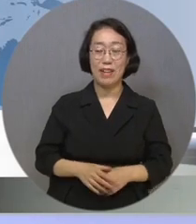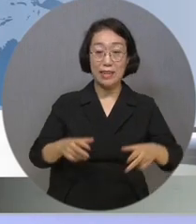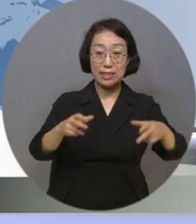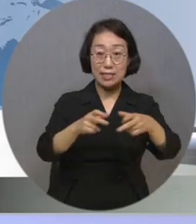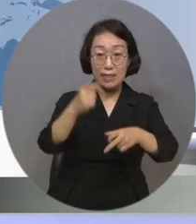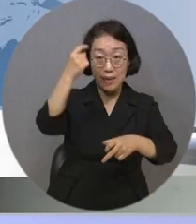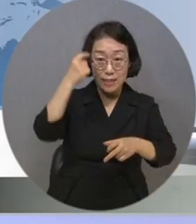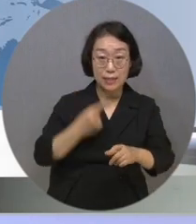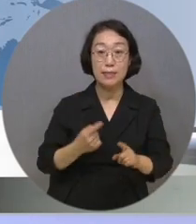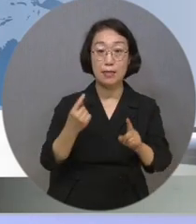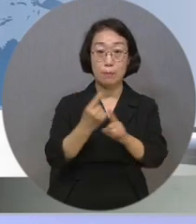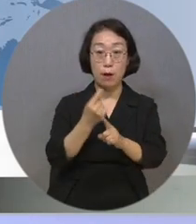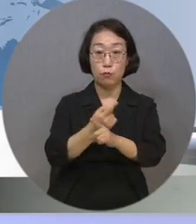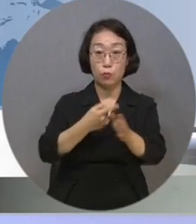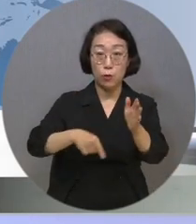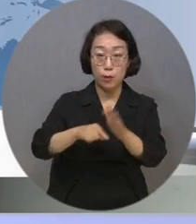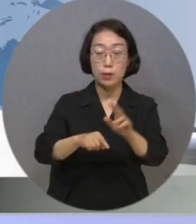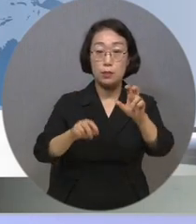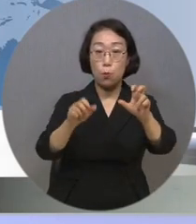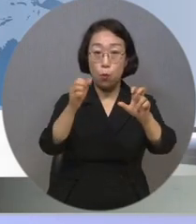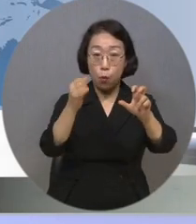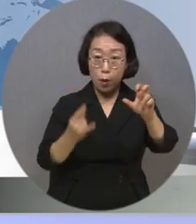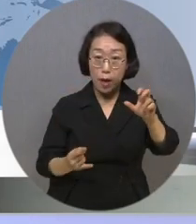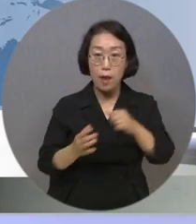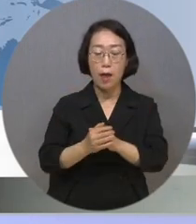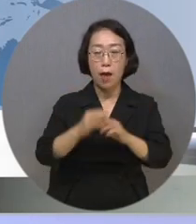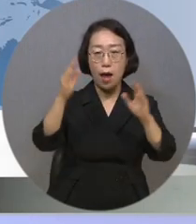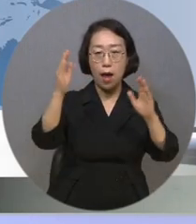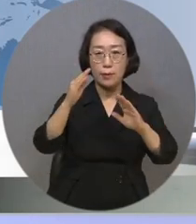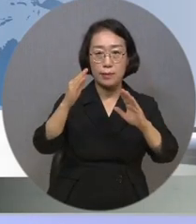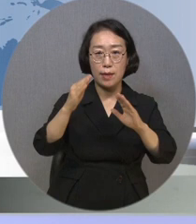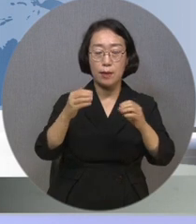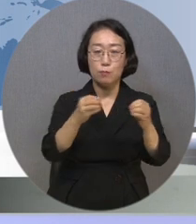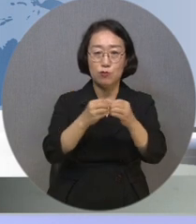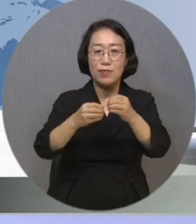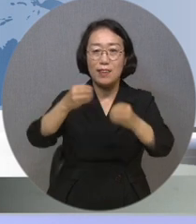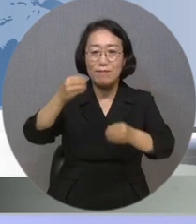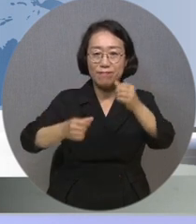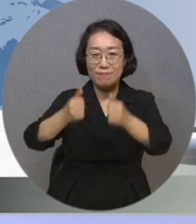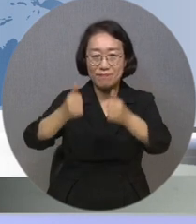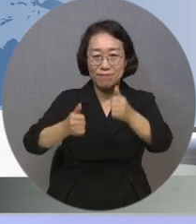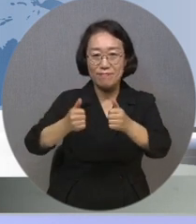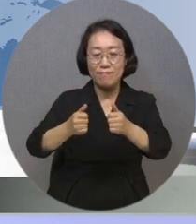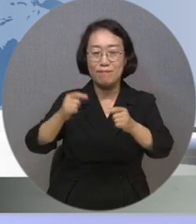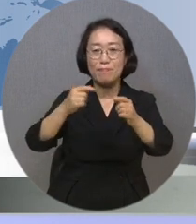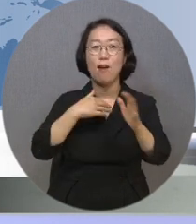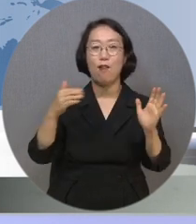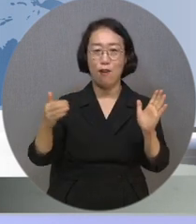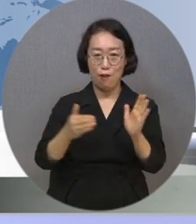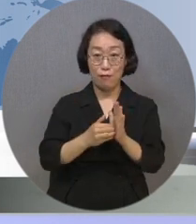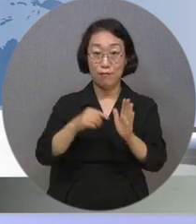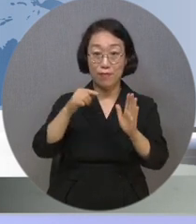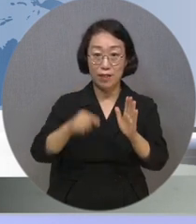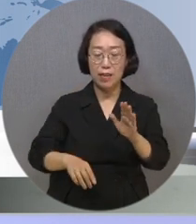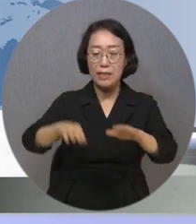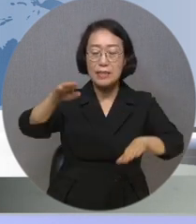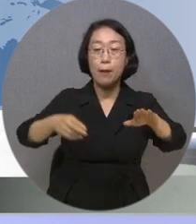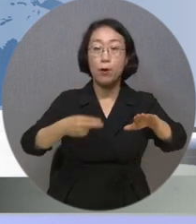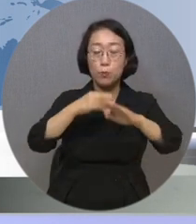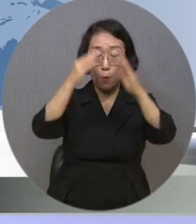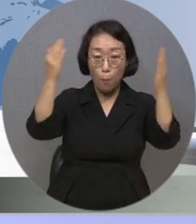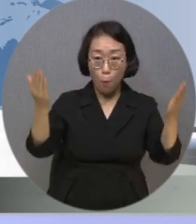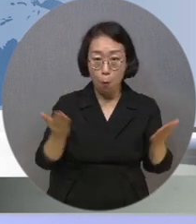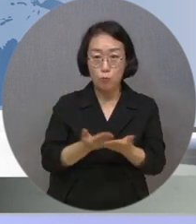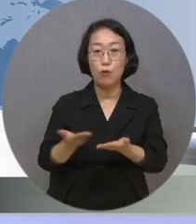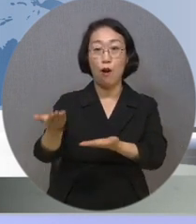장애 인식 개선을 위한 제25회 전국 초중고등학생 백일장 시상식이 열렸습니다. 차별 없이 모두가